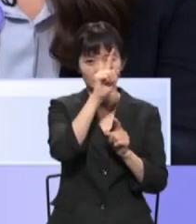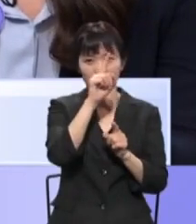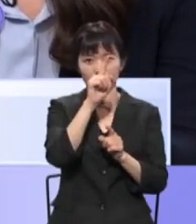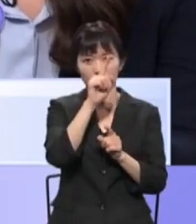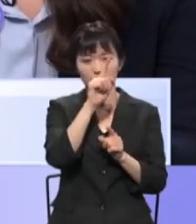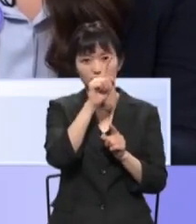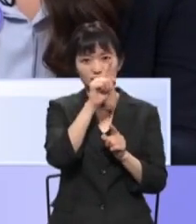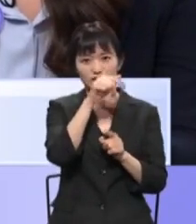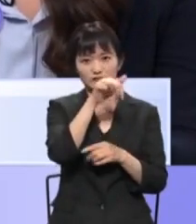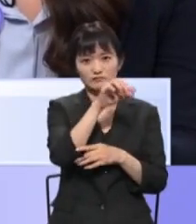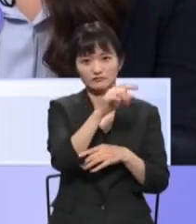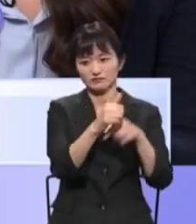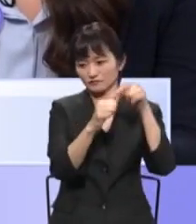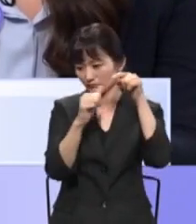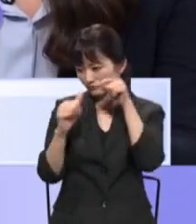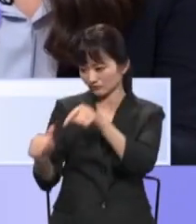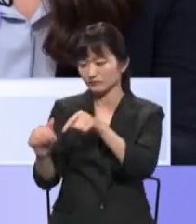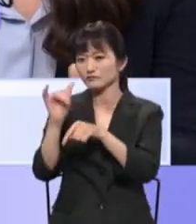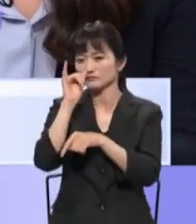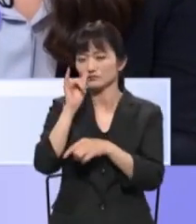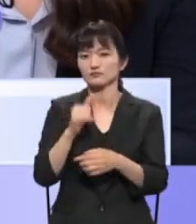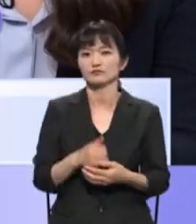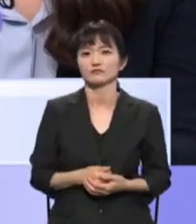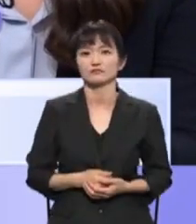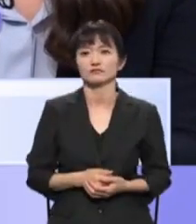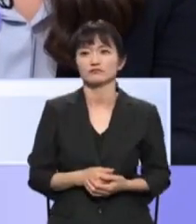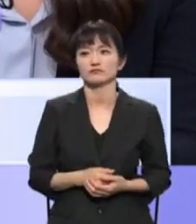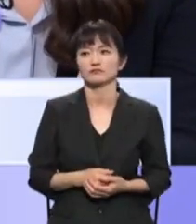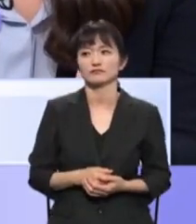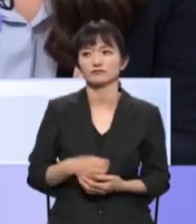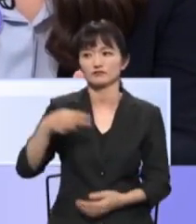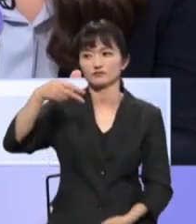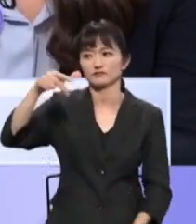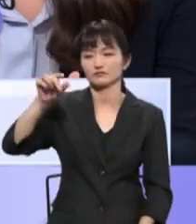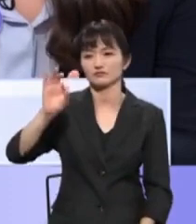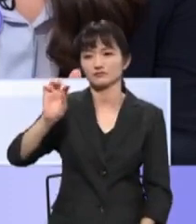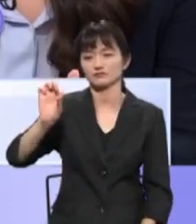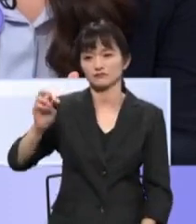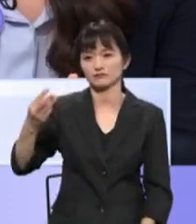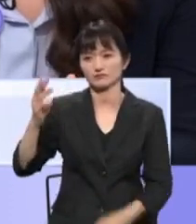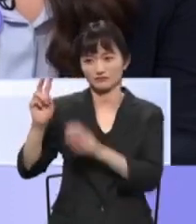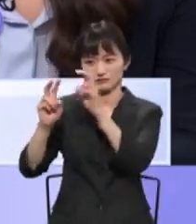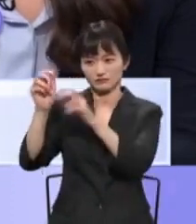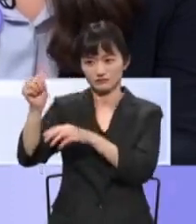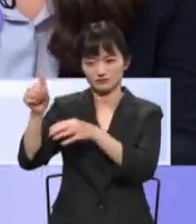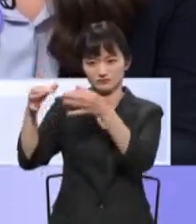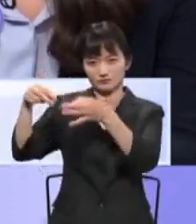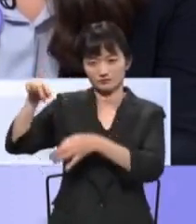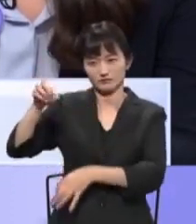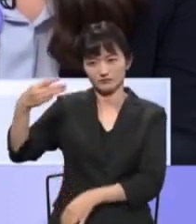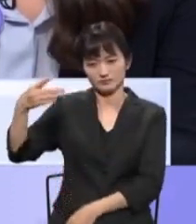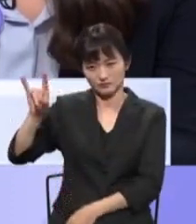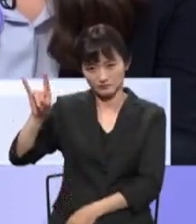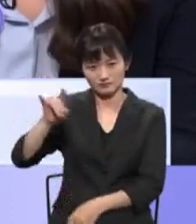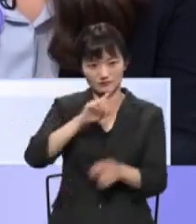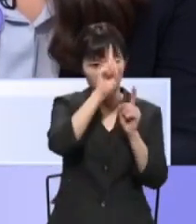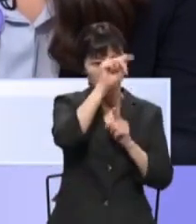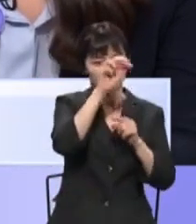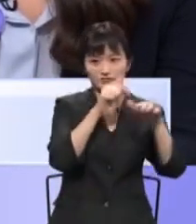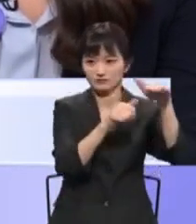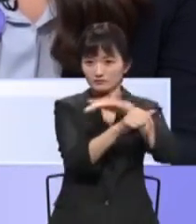받았을 것이다라고 보고 있는 것 같아요. 근데 문제는 쌍방울 그 회장과 김성태 전 회장과 이재명 대표